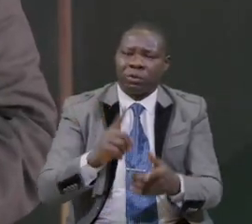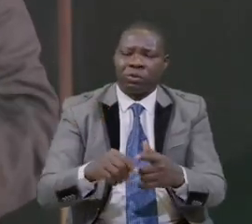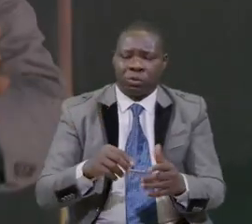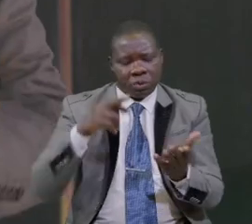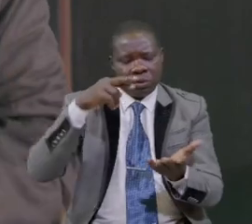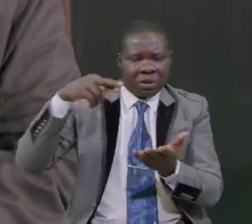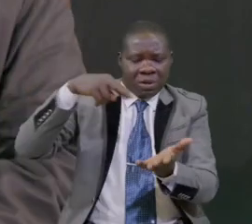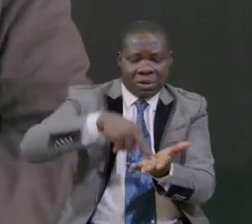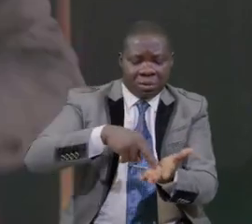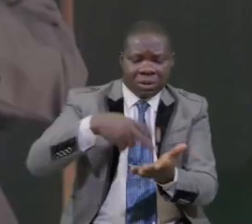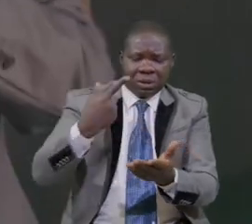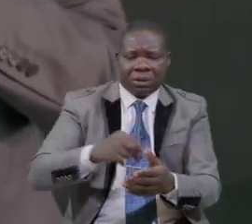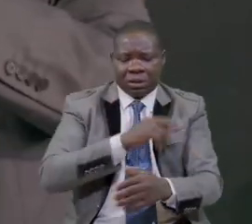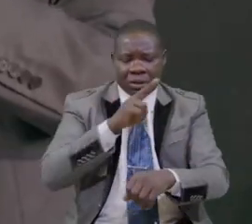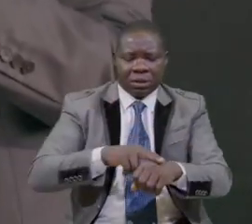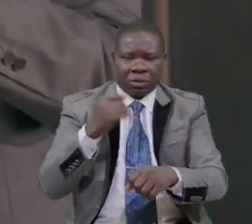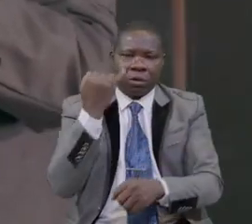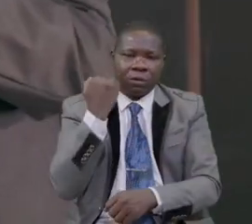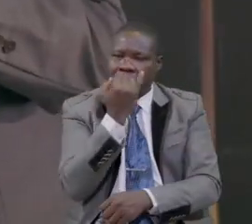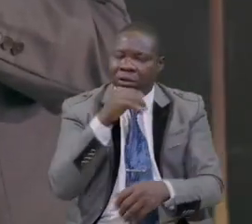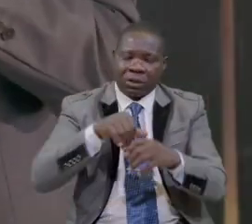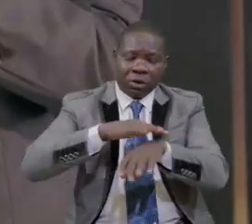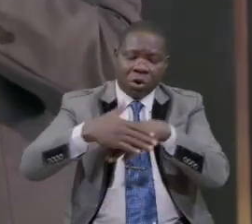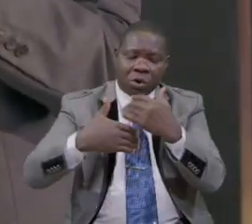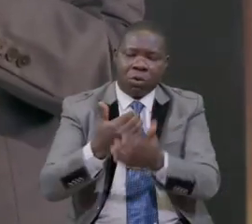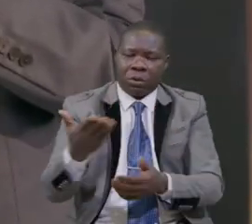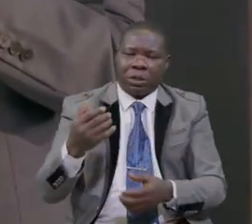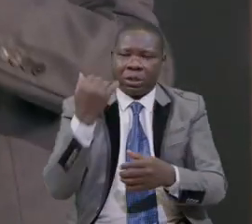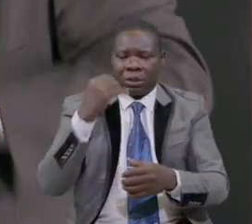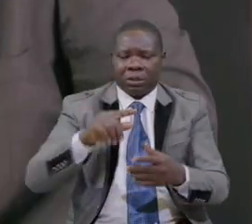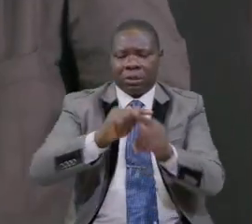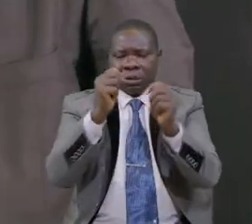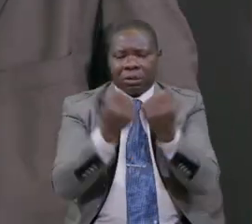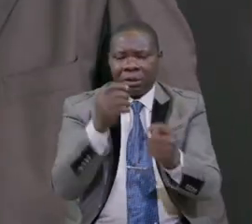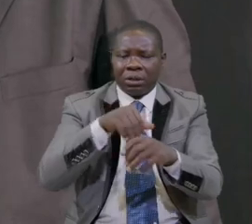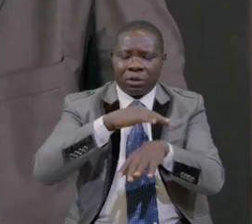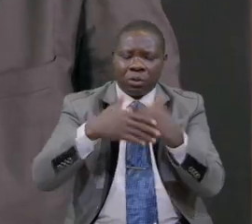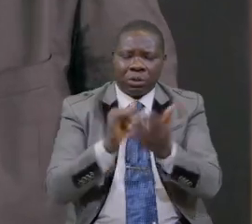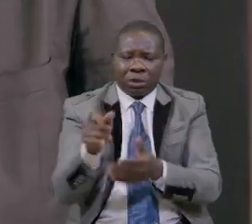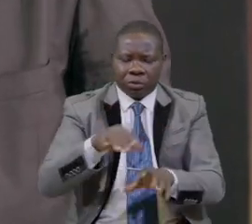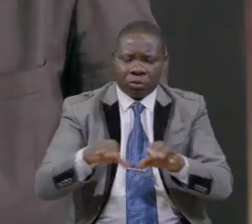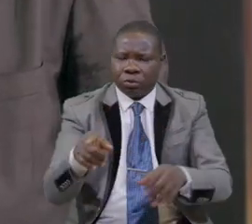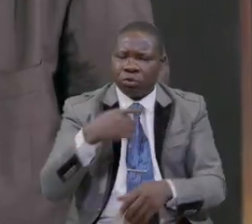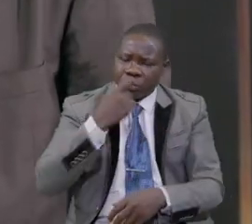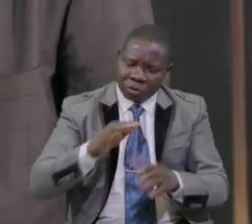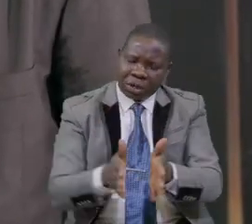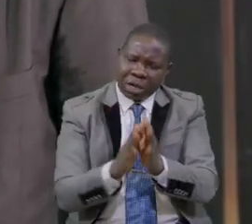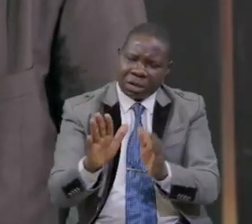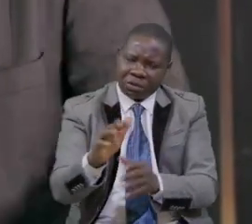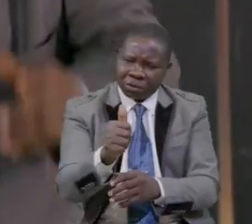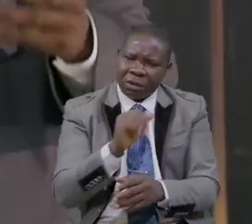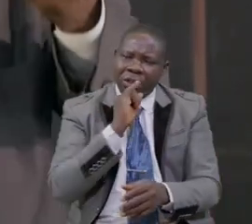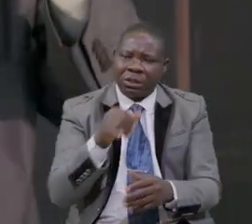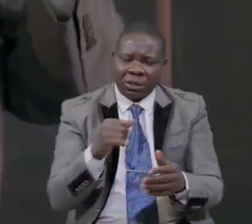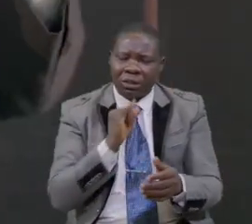nation d'Israël dans toutes les tribus. Alors, la première chose à faire, vous devez vous poser la question, est-ce que c'est selon la parole